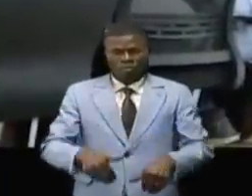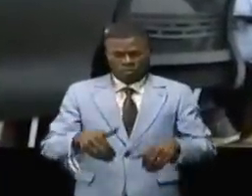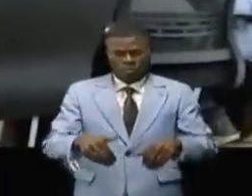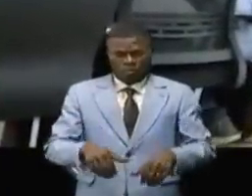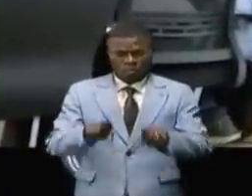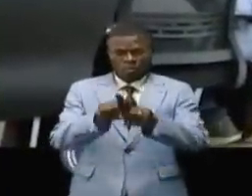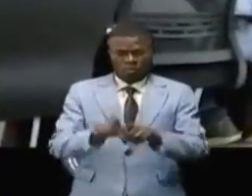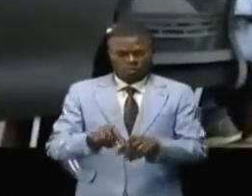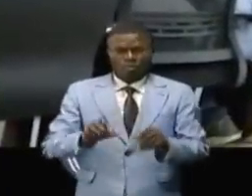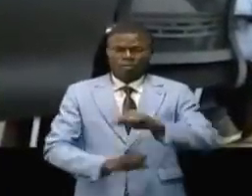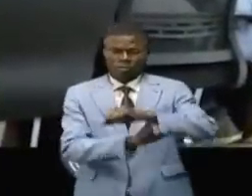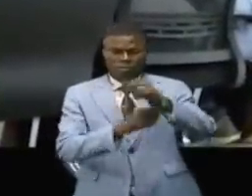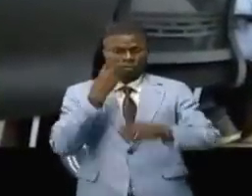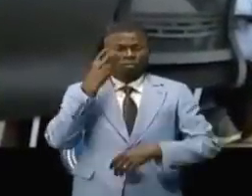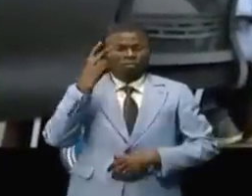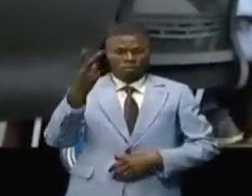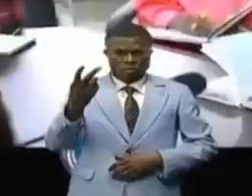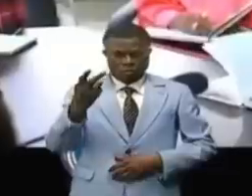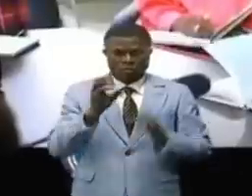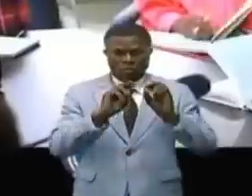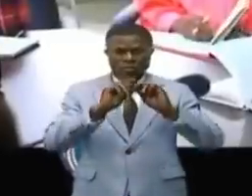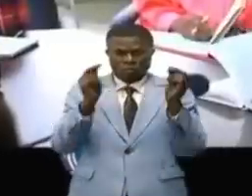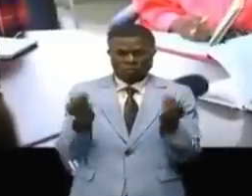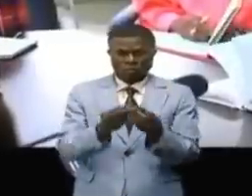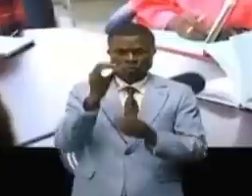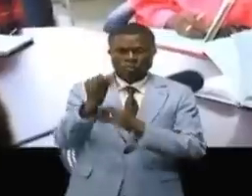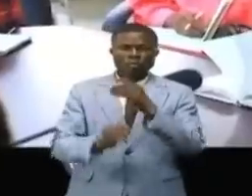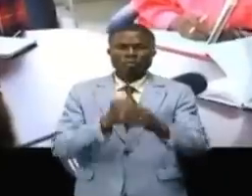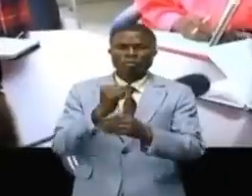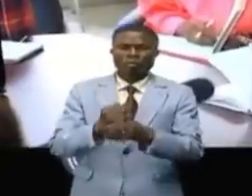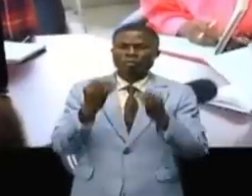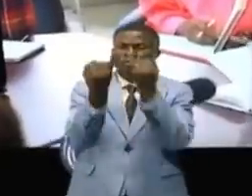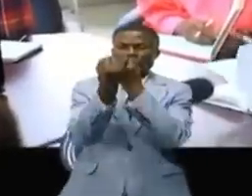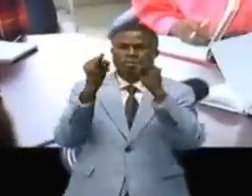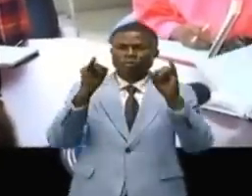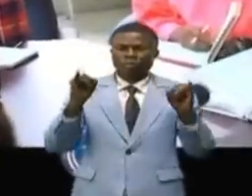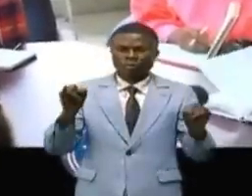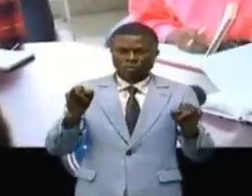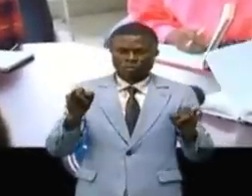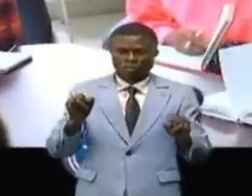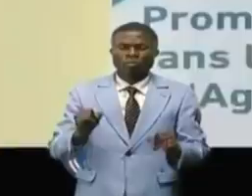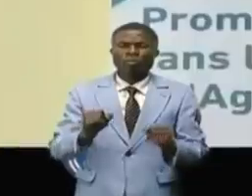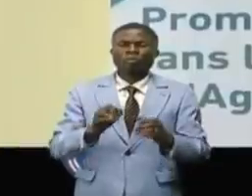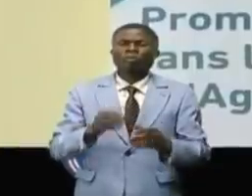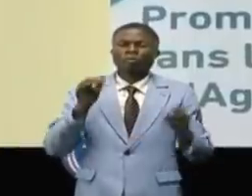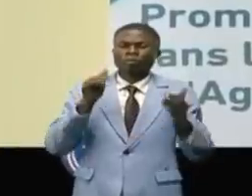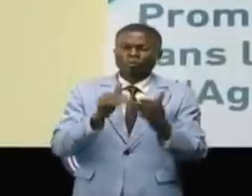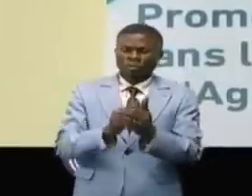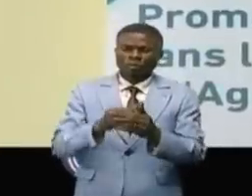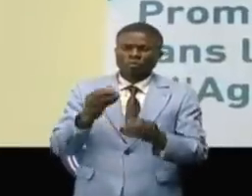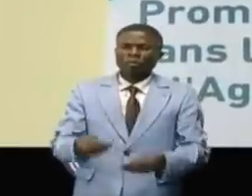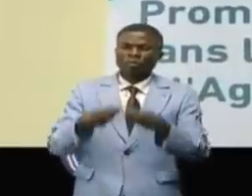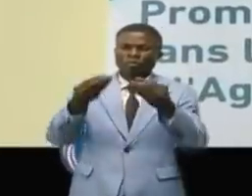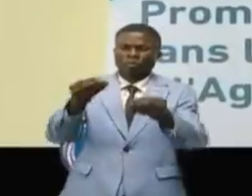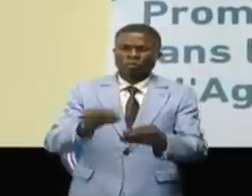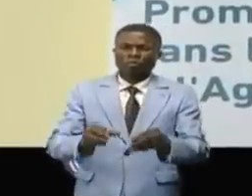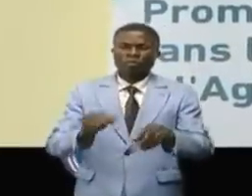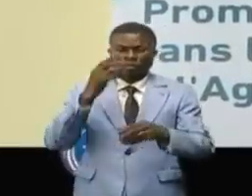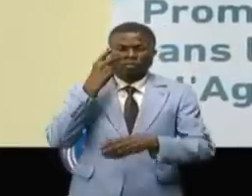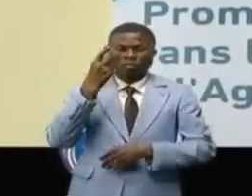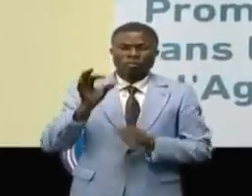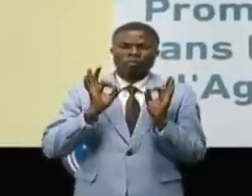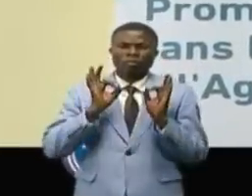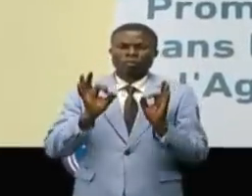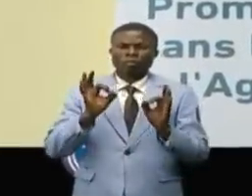à la vision de Al qui est inorganisation internationale indépendante habite non lucratif qui offre une nouvelle perspective